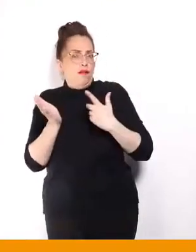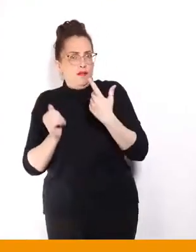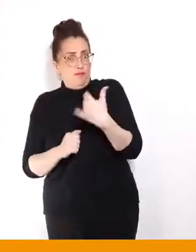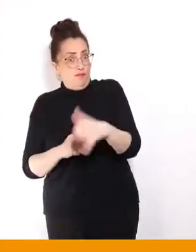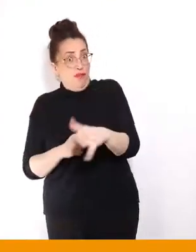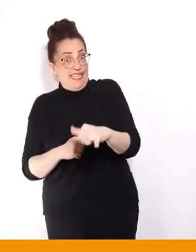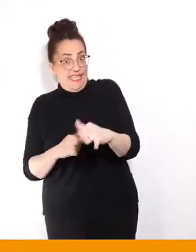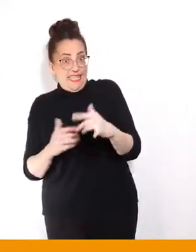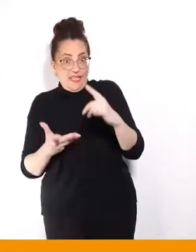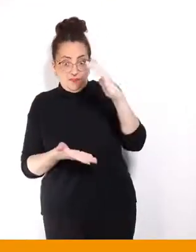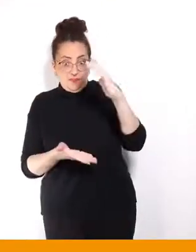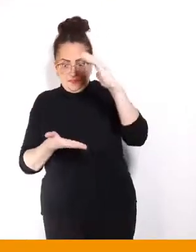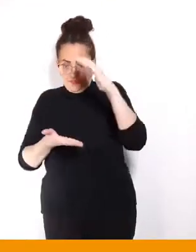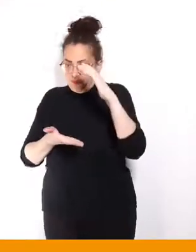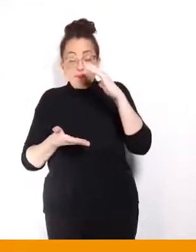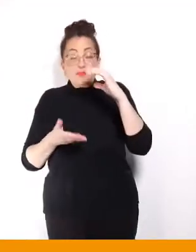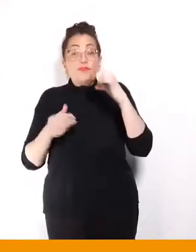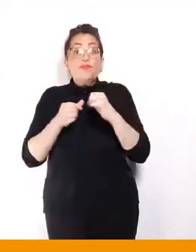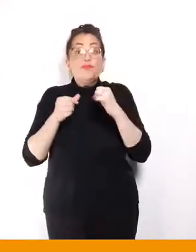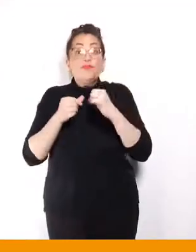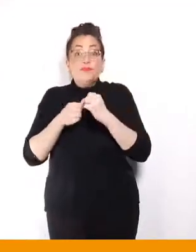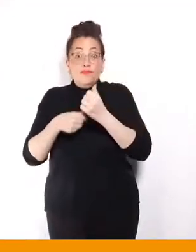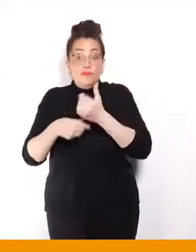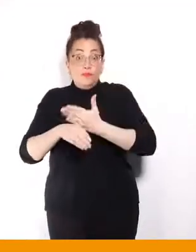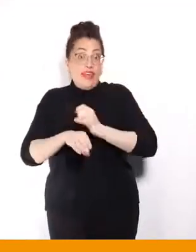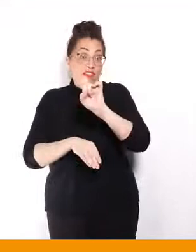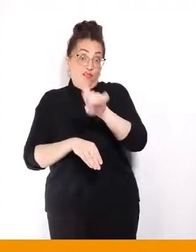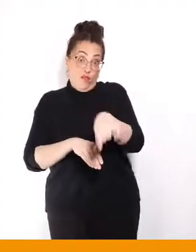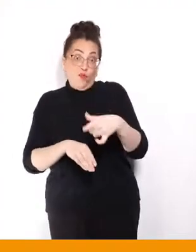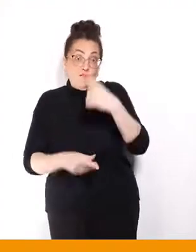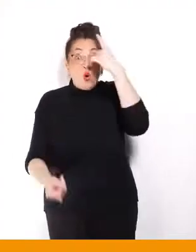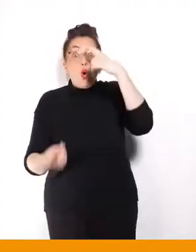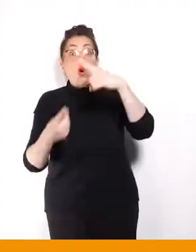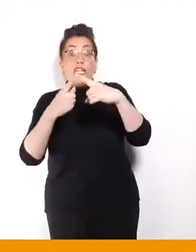se donner les moyens d'atteindre les objectifs.